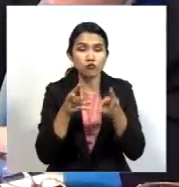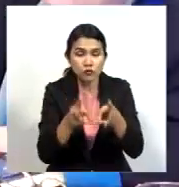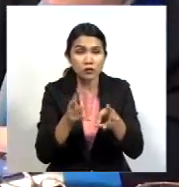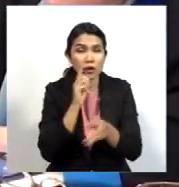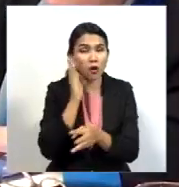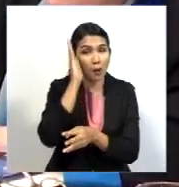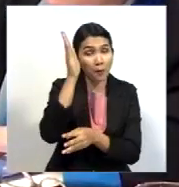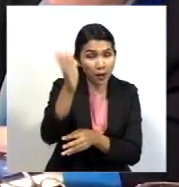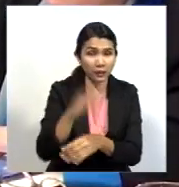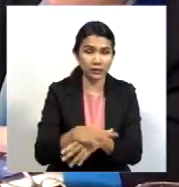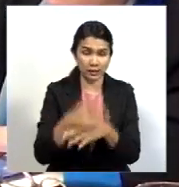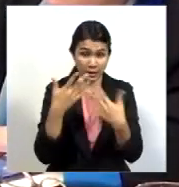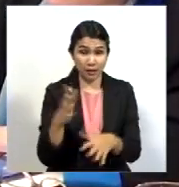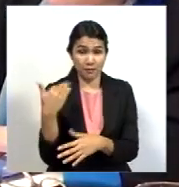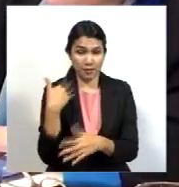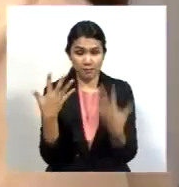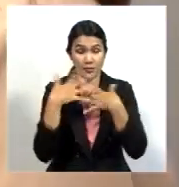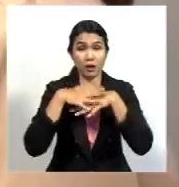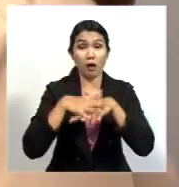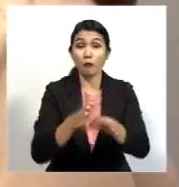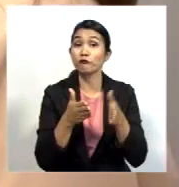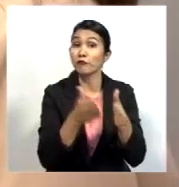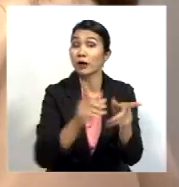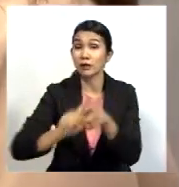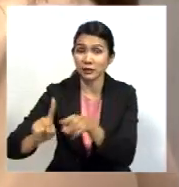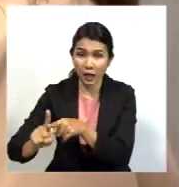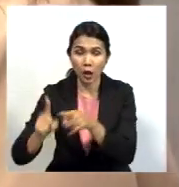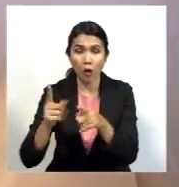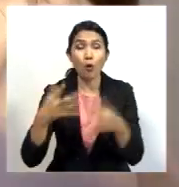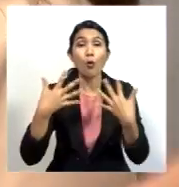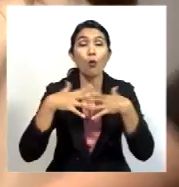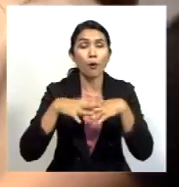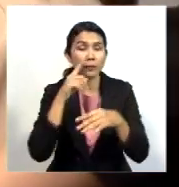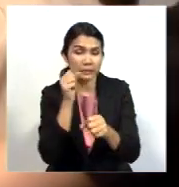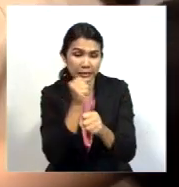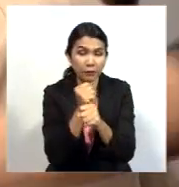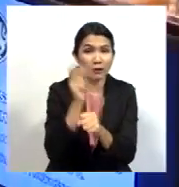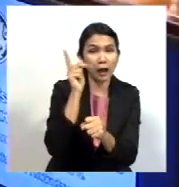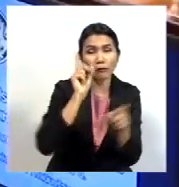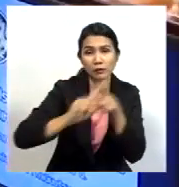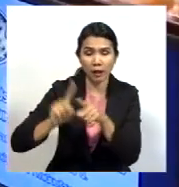มือในทุกช่องทางอีกทั้งยังประสานหน่วยงานต่างๆเพื่อรวบรวมข้อมูลข่าวสารในทุกด้